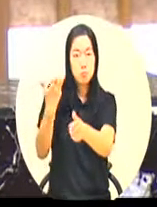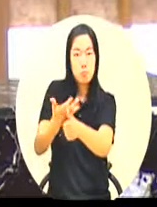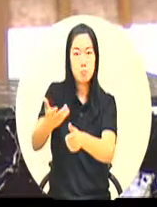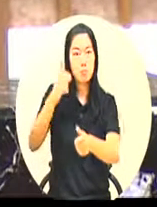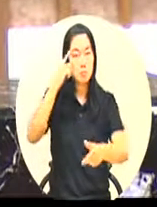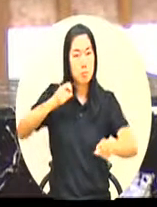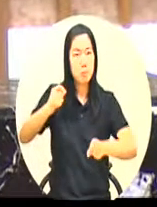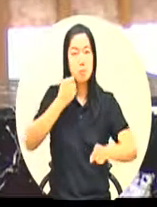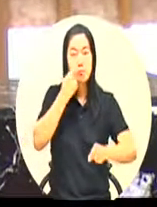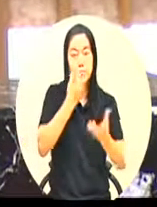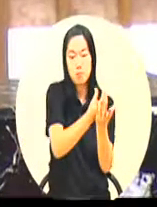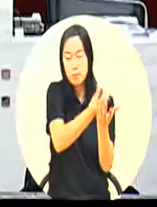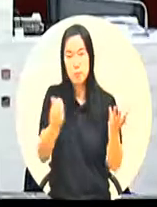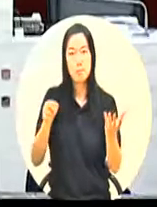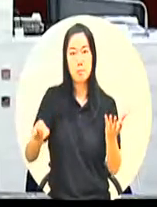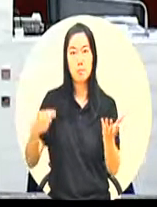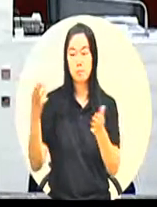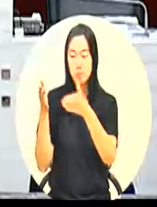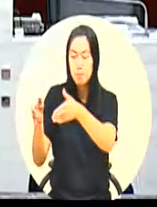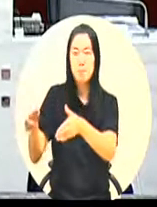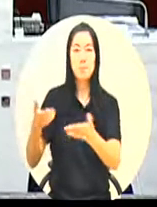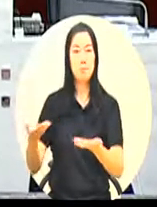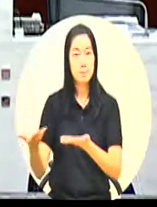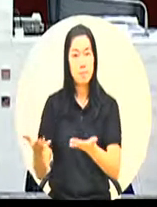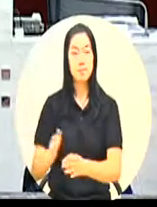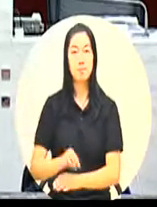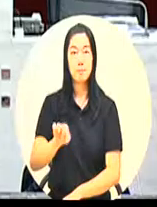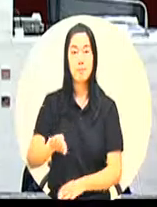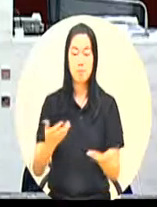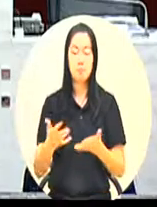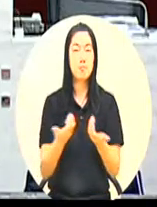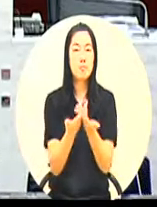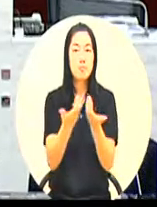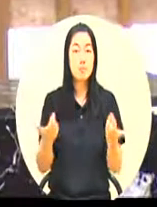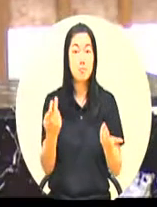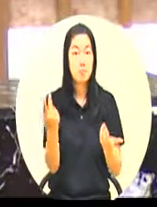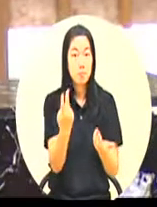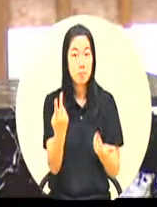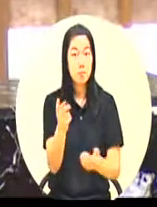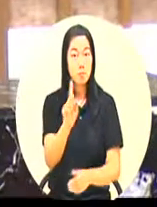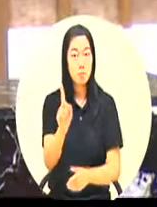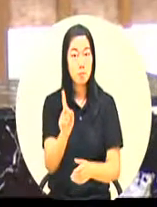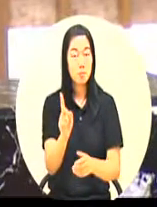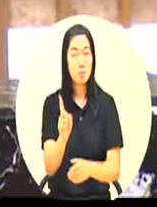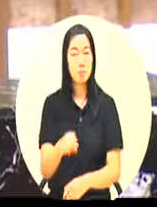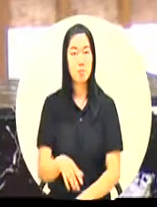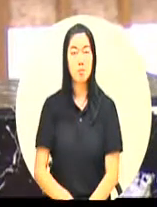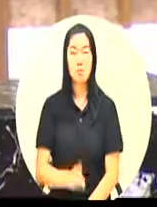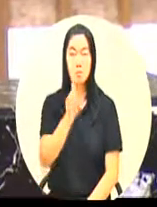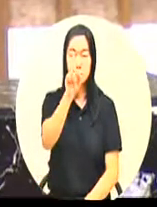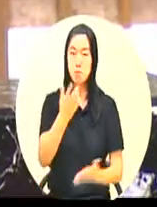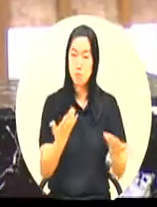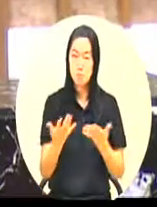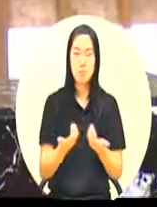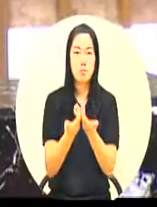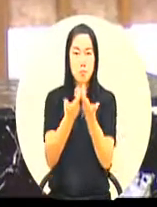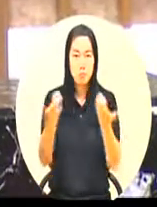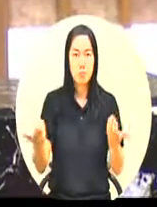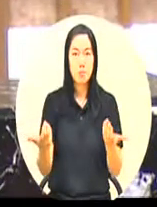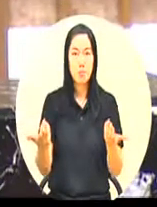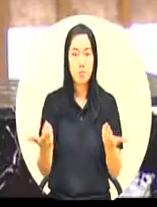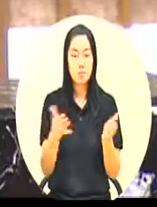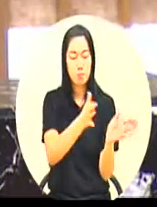审议。 所以是分两个案子处理，还是一个案子？ 一个案子，但是分两部分处